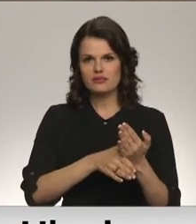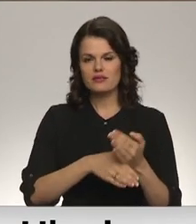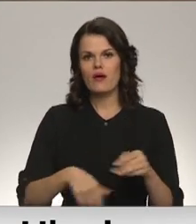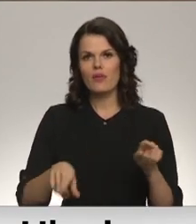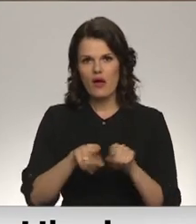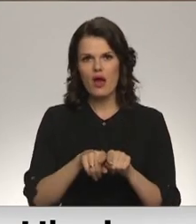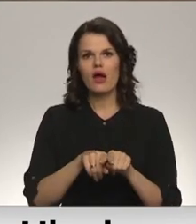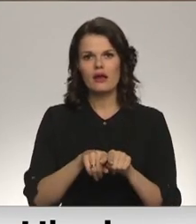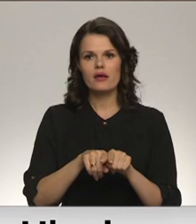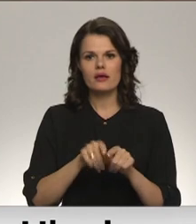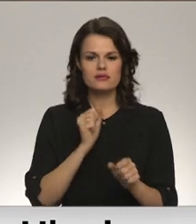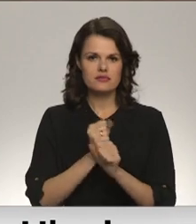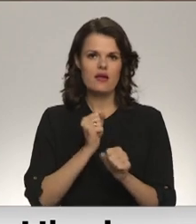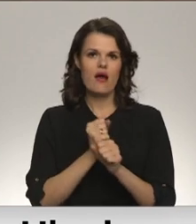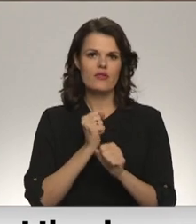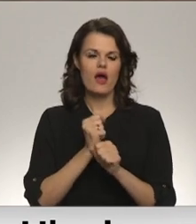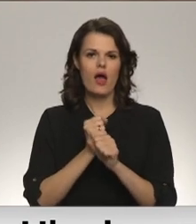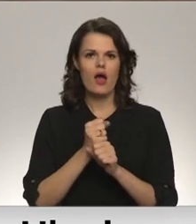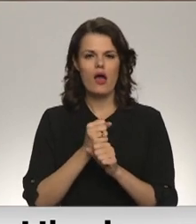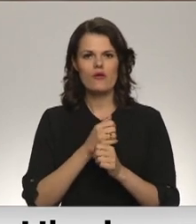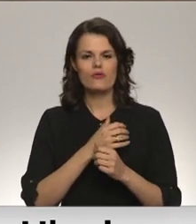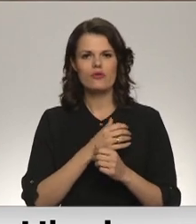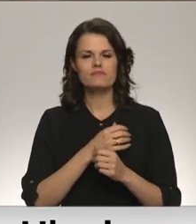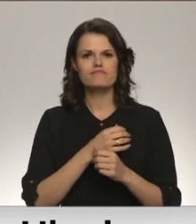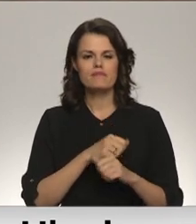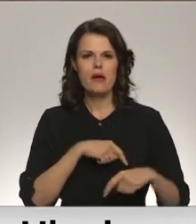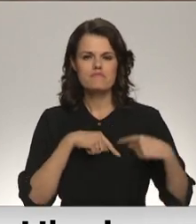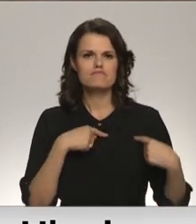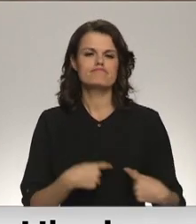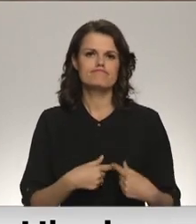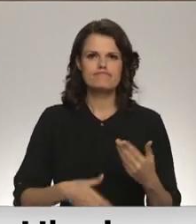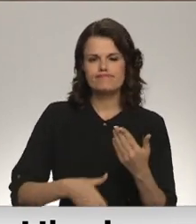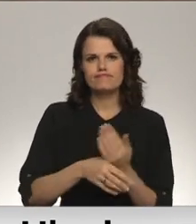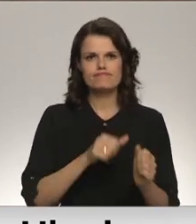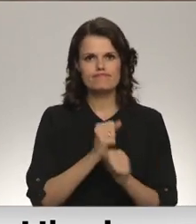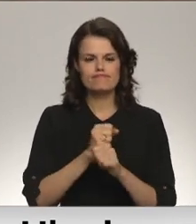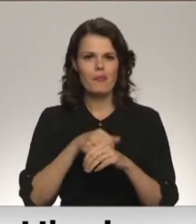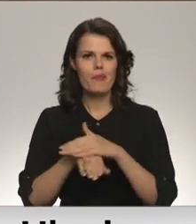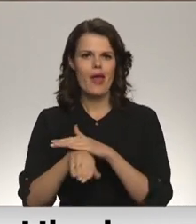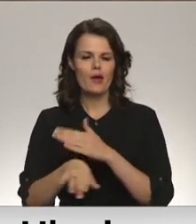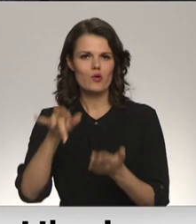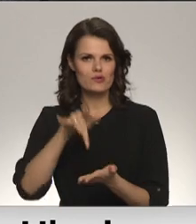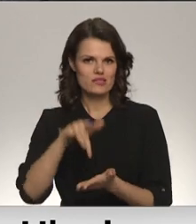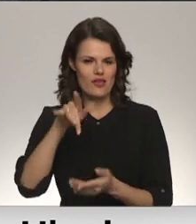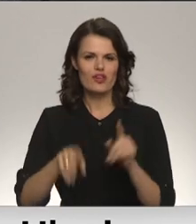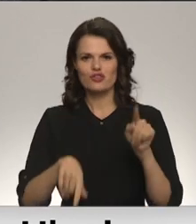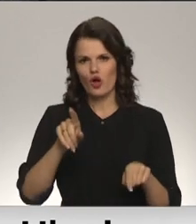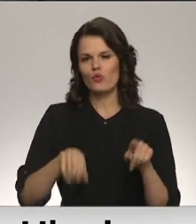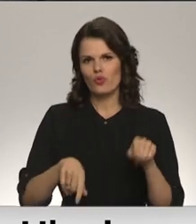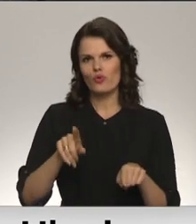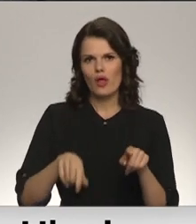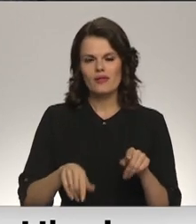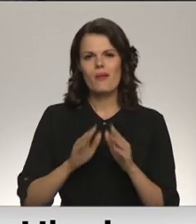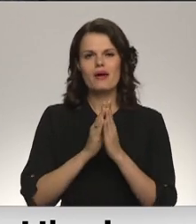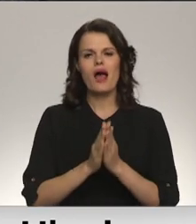Arī darbojos arī brīvprātīgā statusā bēgļu centrā šad un tad. Caur aizlogumam par